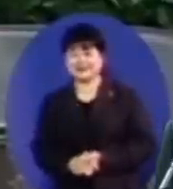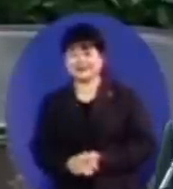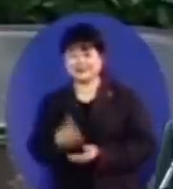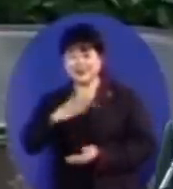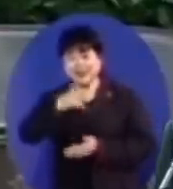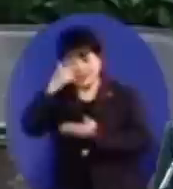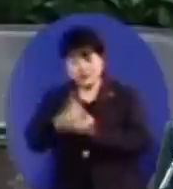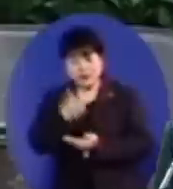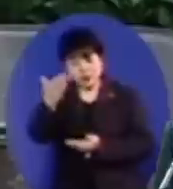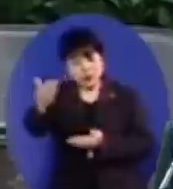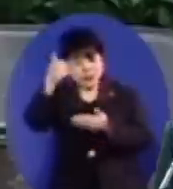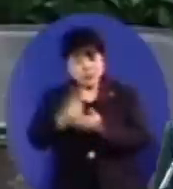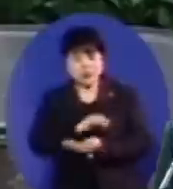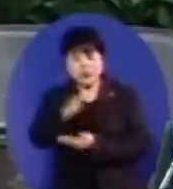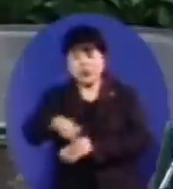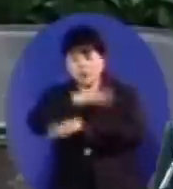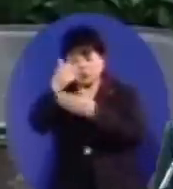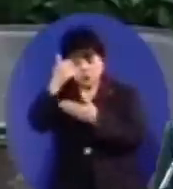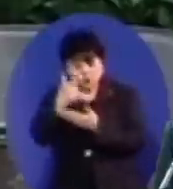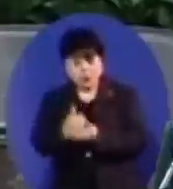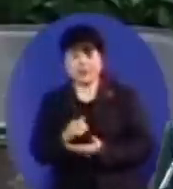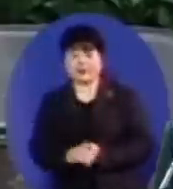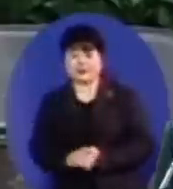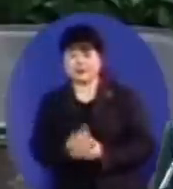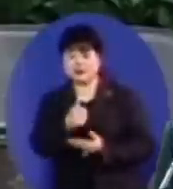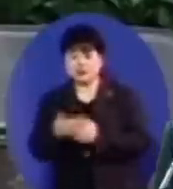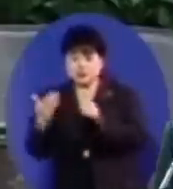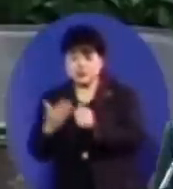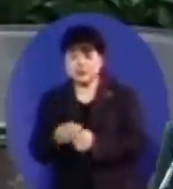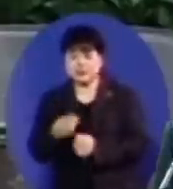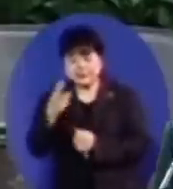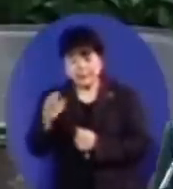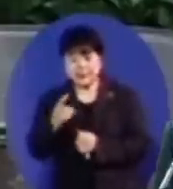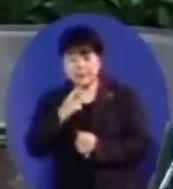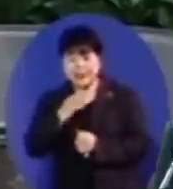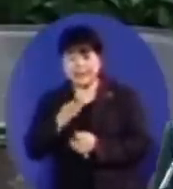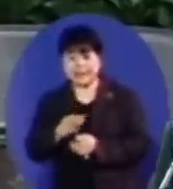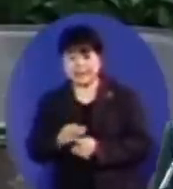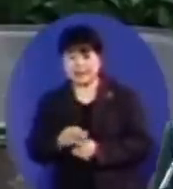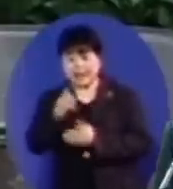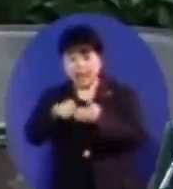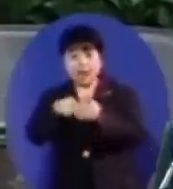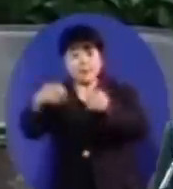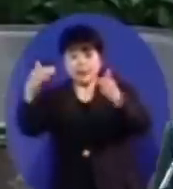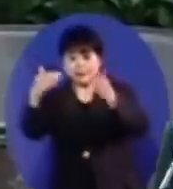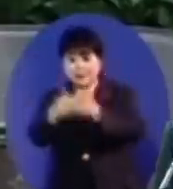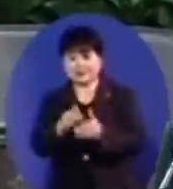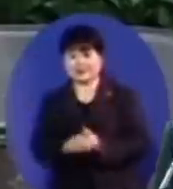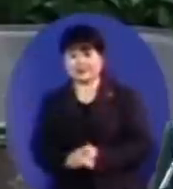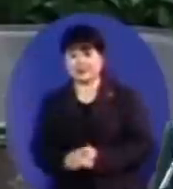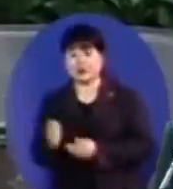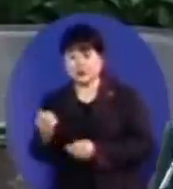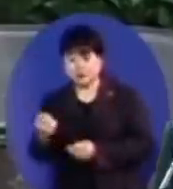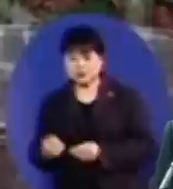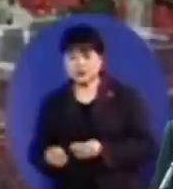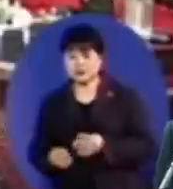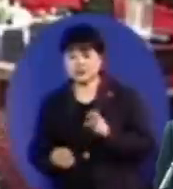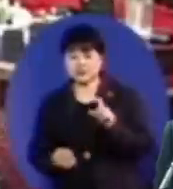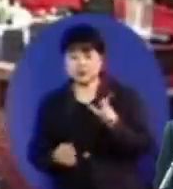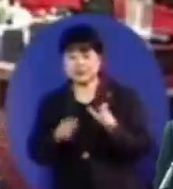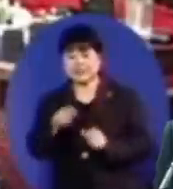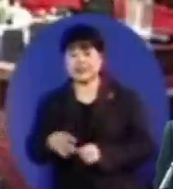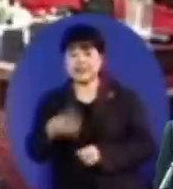나의 죄, 너의 죄, 우리의 모든 죄를 주님이 사흘만에 갚으신 것입니다. 고린도전서 15장 3절로